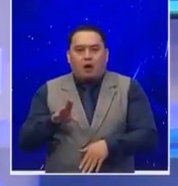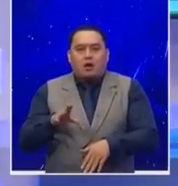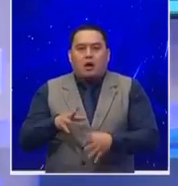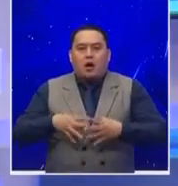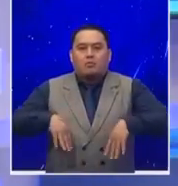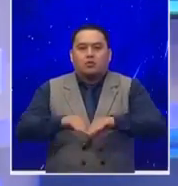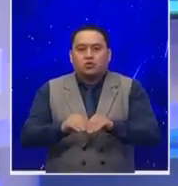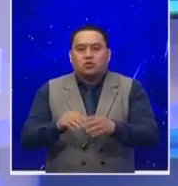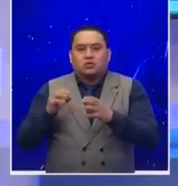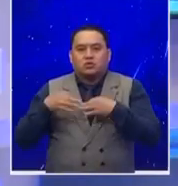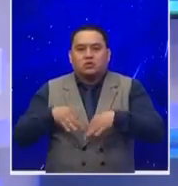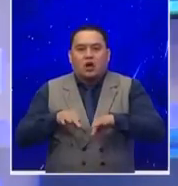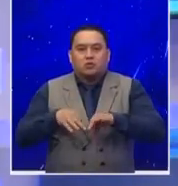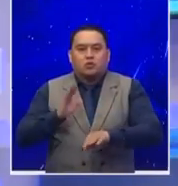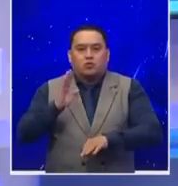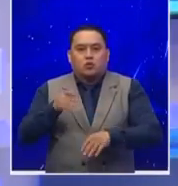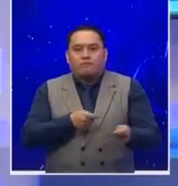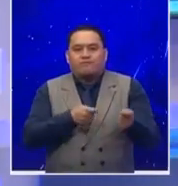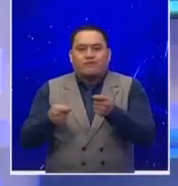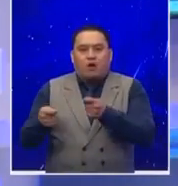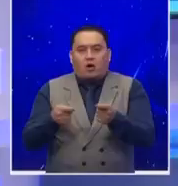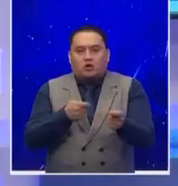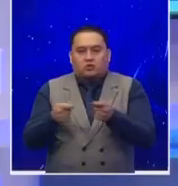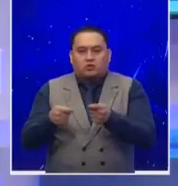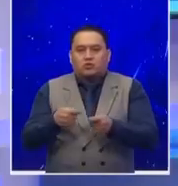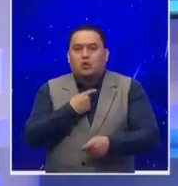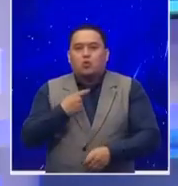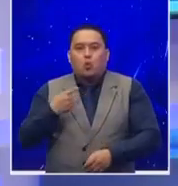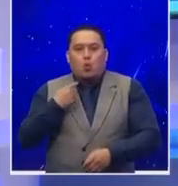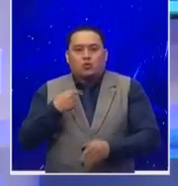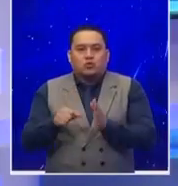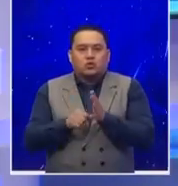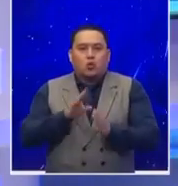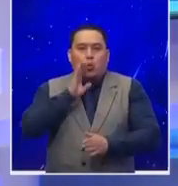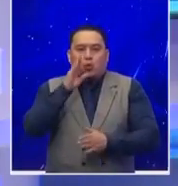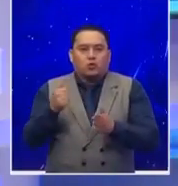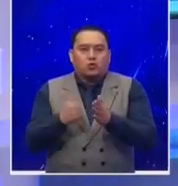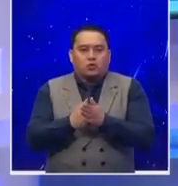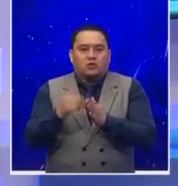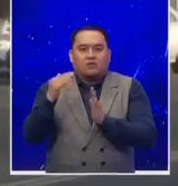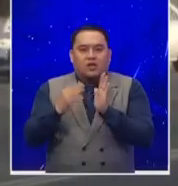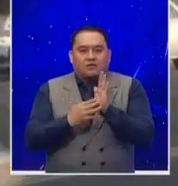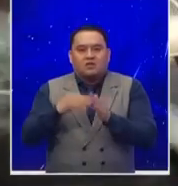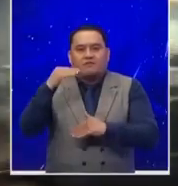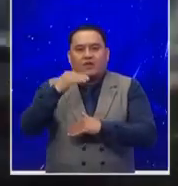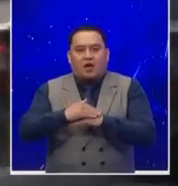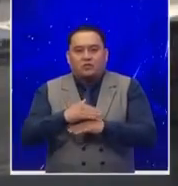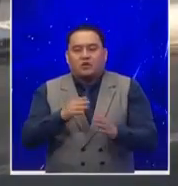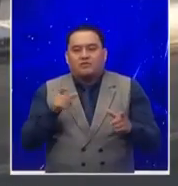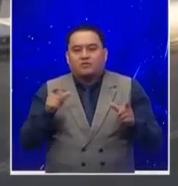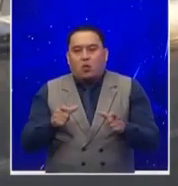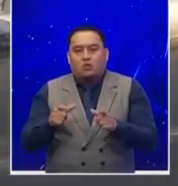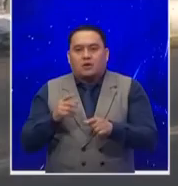и маслихатов. Общественный транспорт будет возить жителей областного центра с 6 утра до 9 вечера. Строго будут соблюдаться